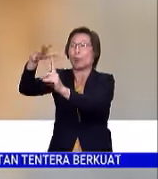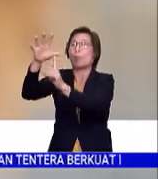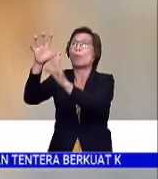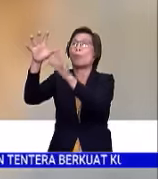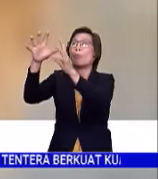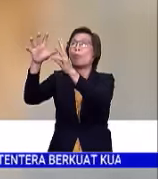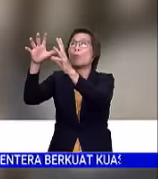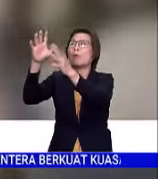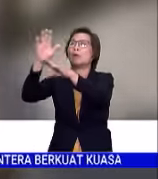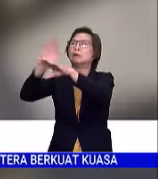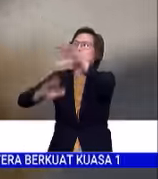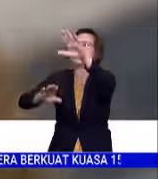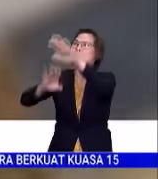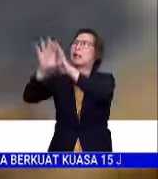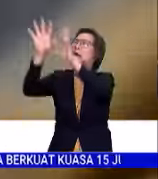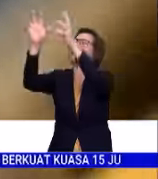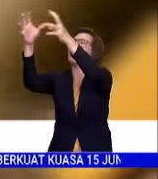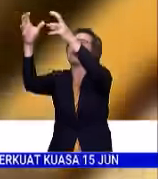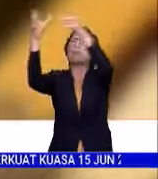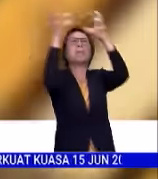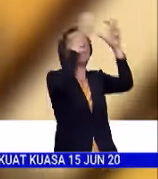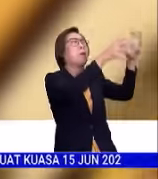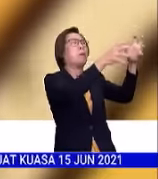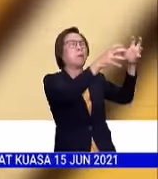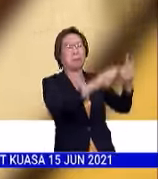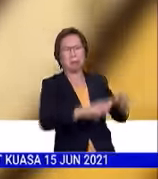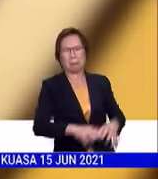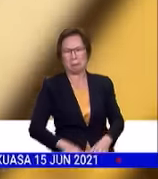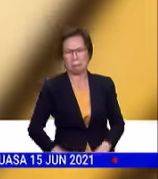hanya menggunakan tangan.